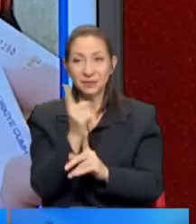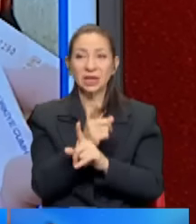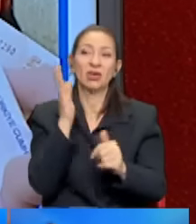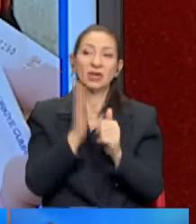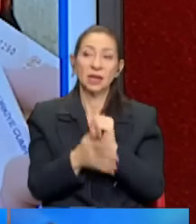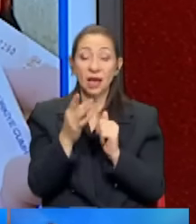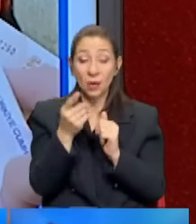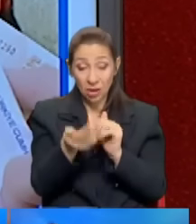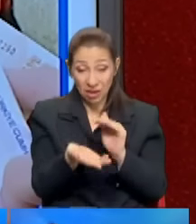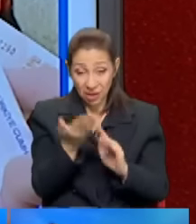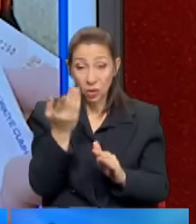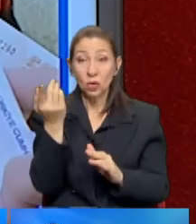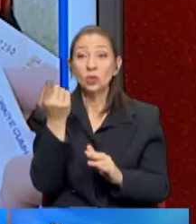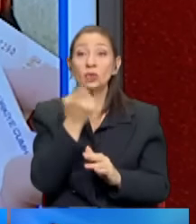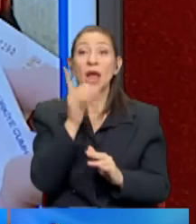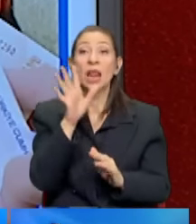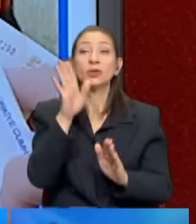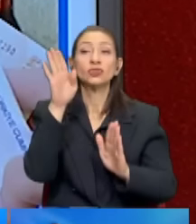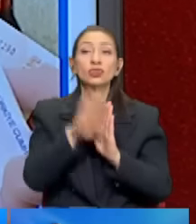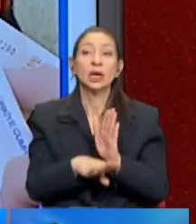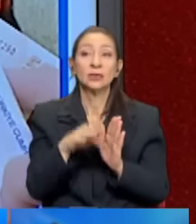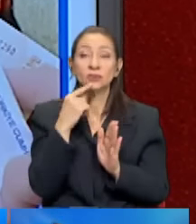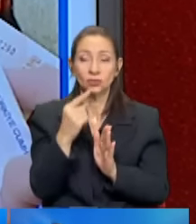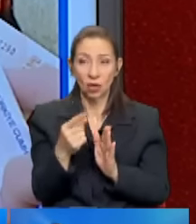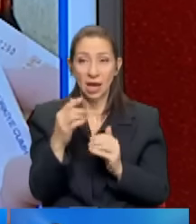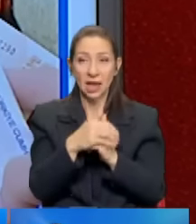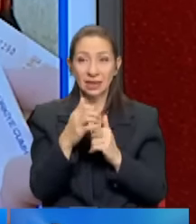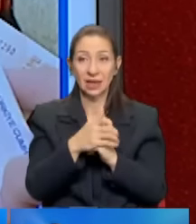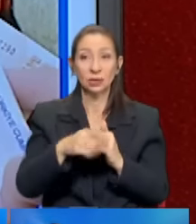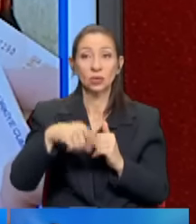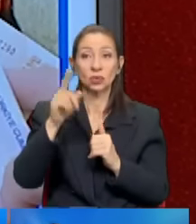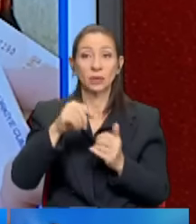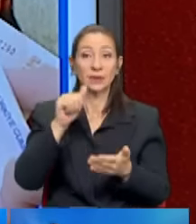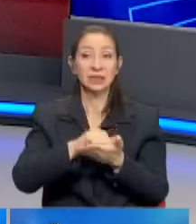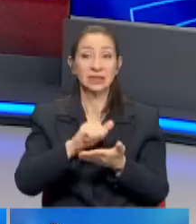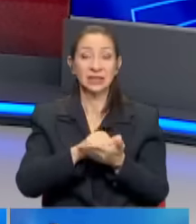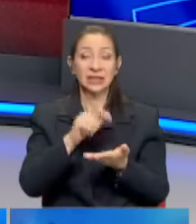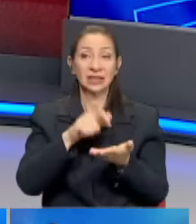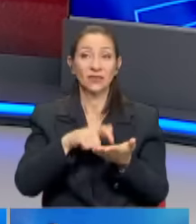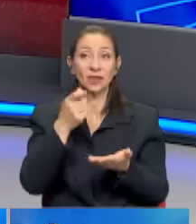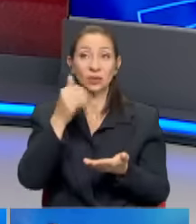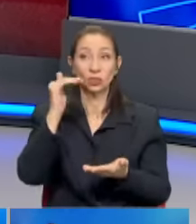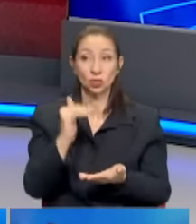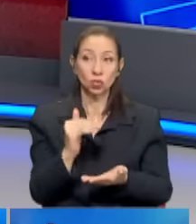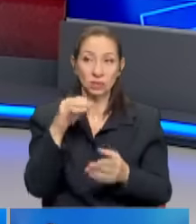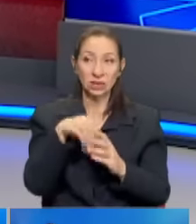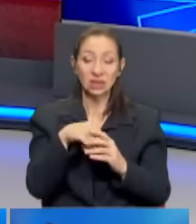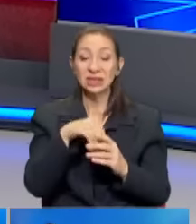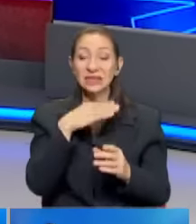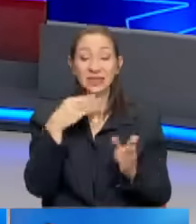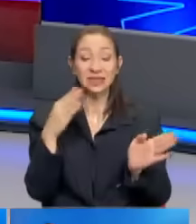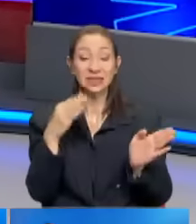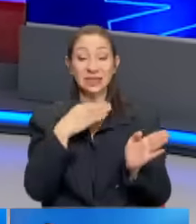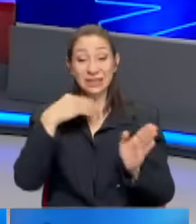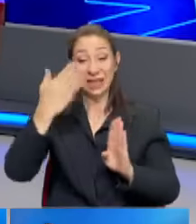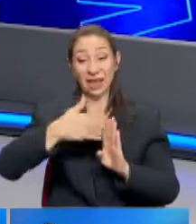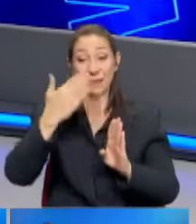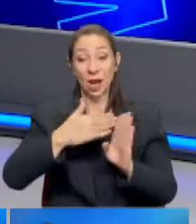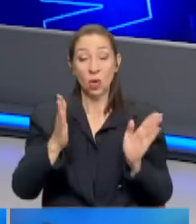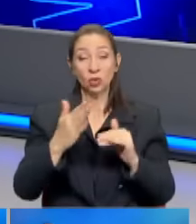fiyatlar % düşer diye konuştu diyor Antalya Gündem gazetesi tavuk fiyatlarını düşürmek için Kasaplar Odası'nın